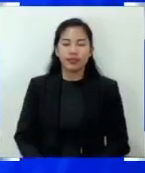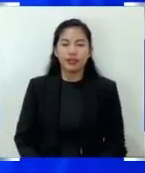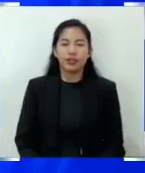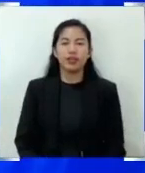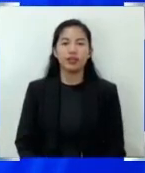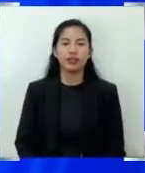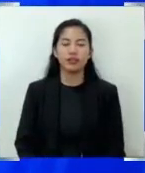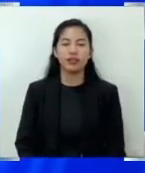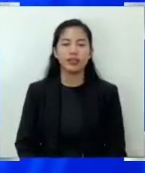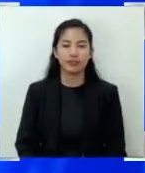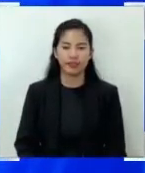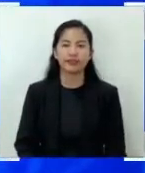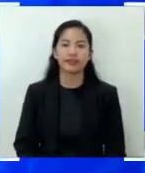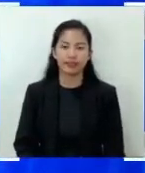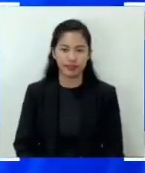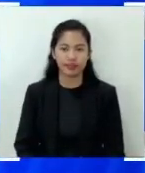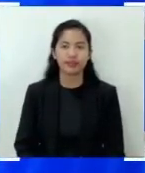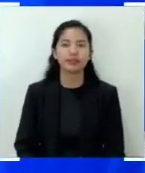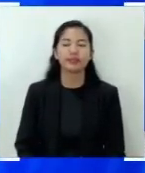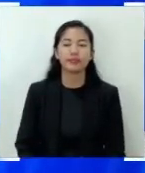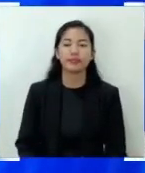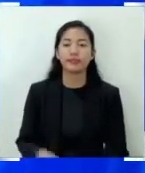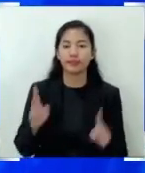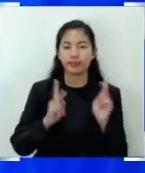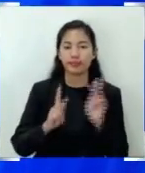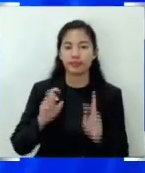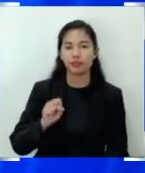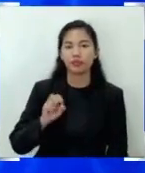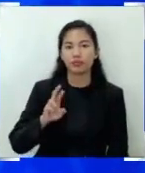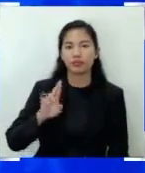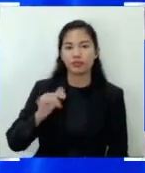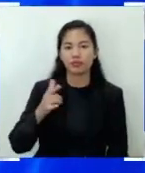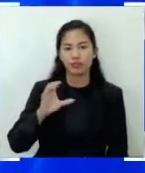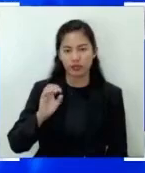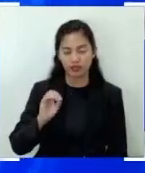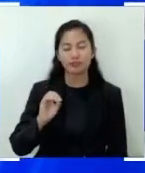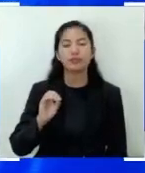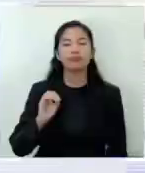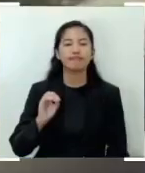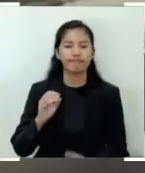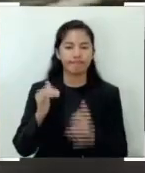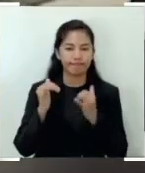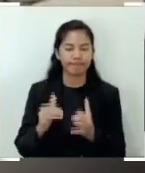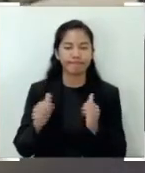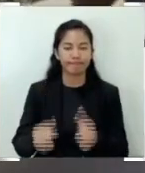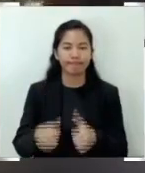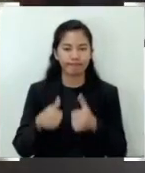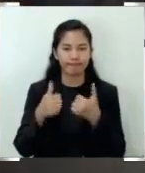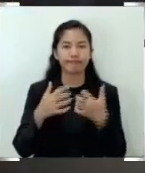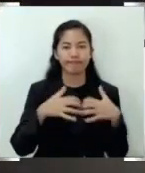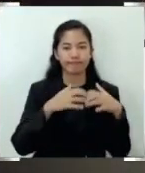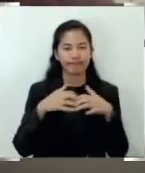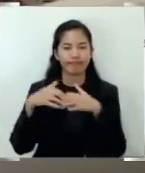Pagsubok pa rin ang pagbangon ng ilang taga Surigao del Norte mula sa pinsalan ng Bagyong Odette. Tatlong linggo matapos ang bagyo, nasa evacuation